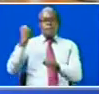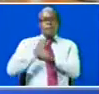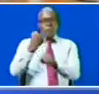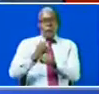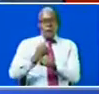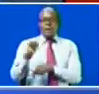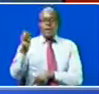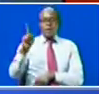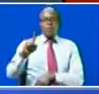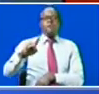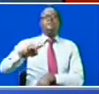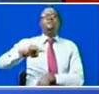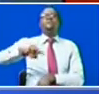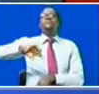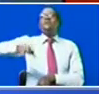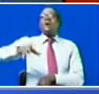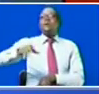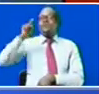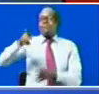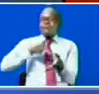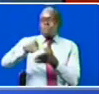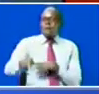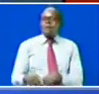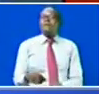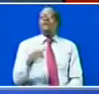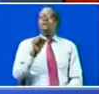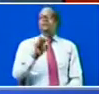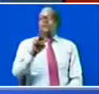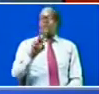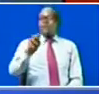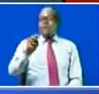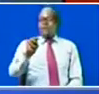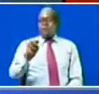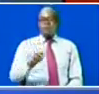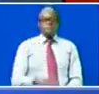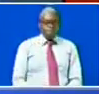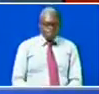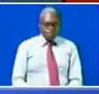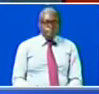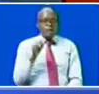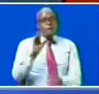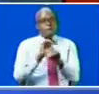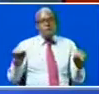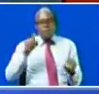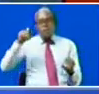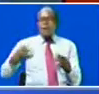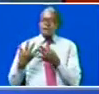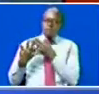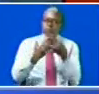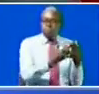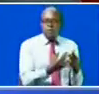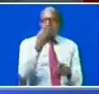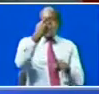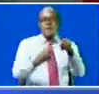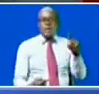baraza la jiji la Nairobi walitakiwa kulipa shilingi milioni 52 na 32 mtawalia la sivyo wafungwe mwaka